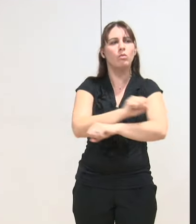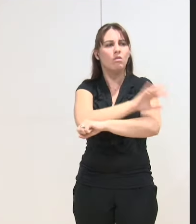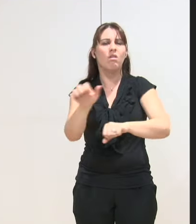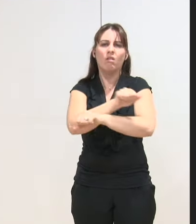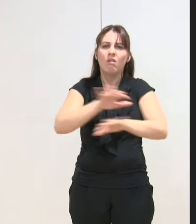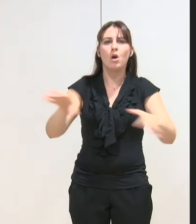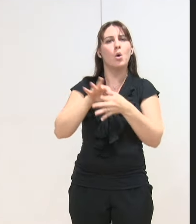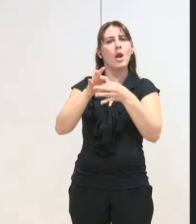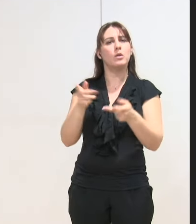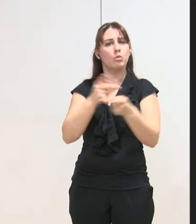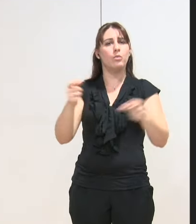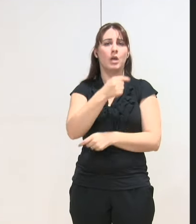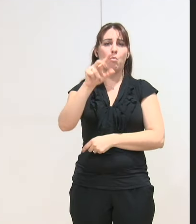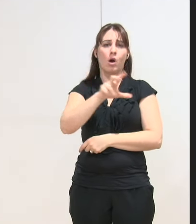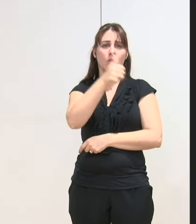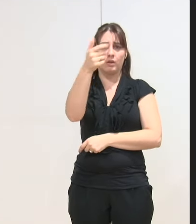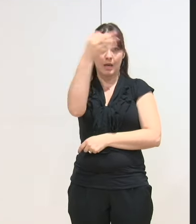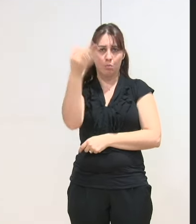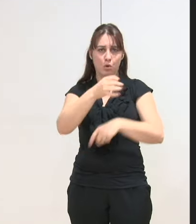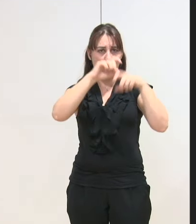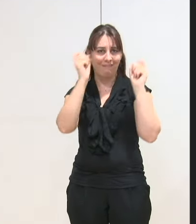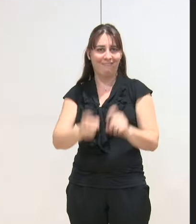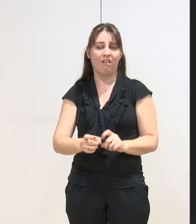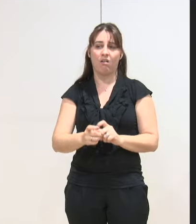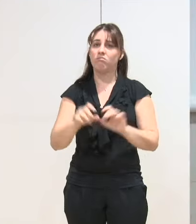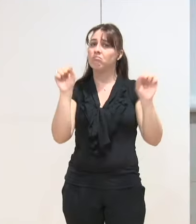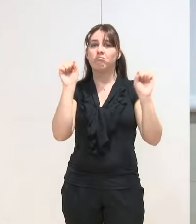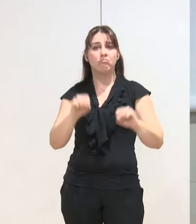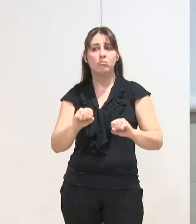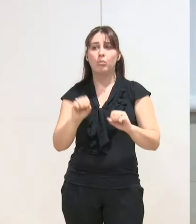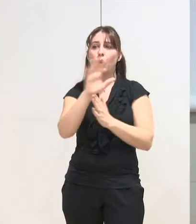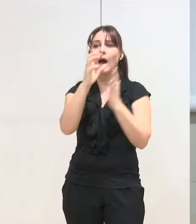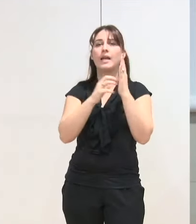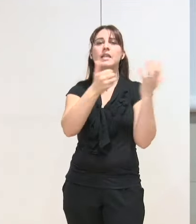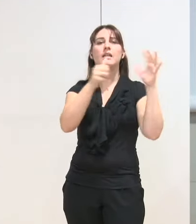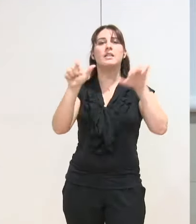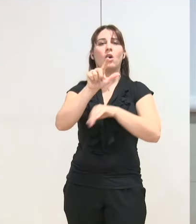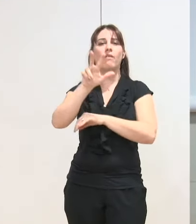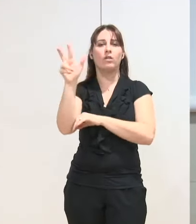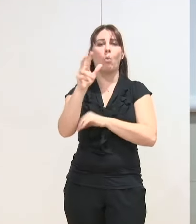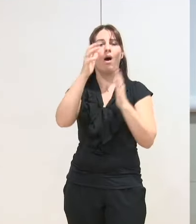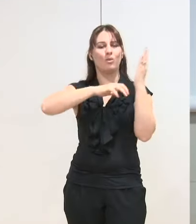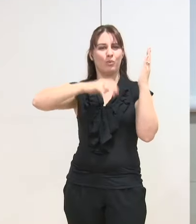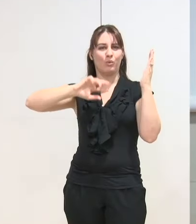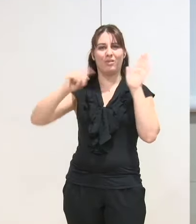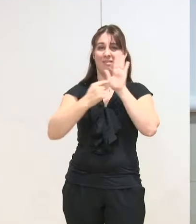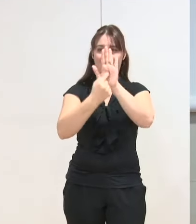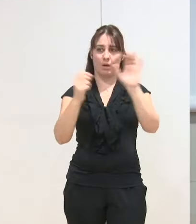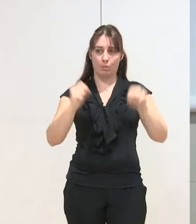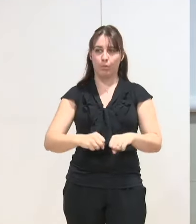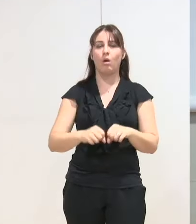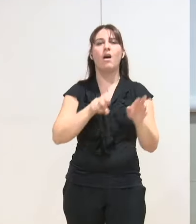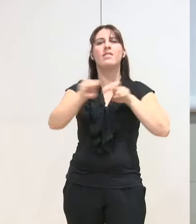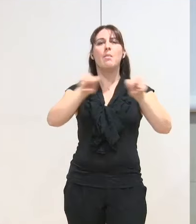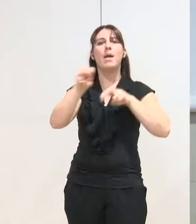relations publiqu 31 % vous pouvez retrouver tout cela dans les articles 623 et les suivants une baisse des frais de